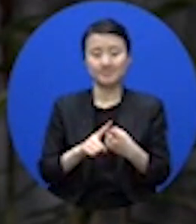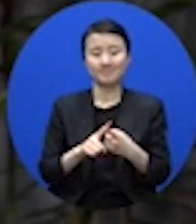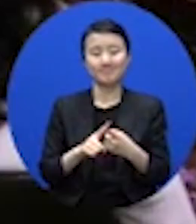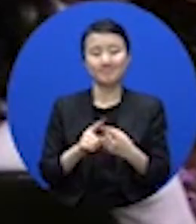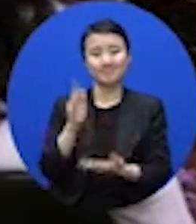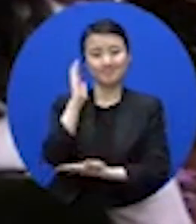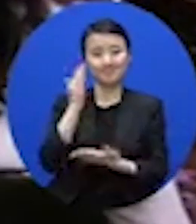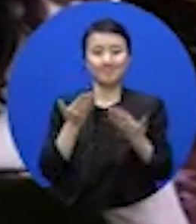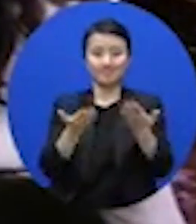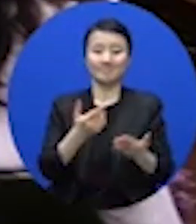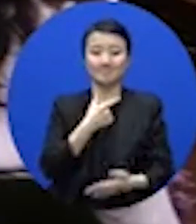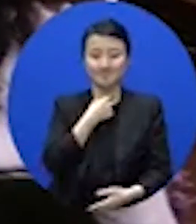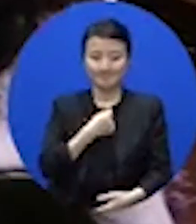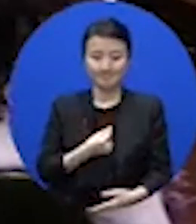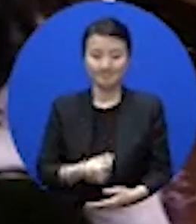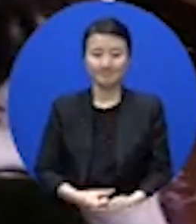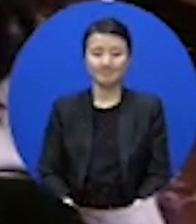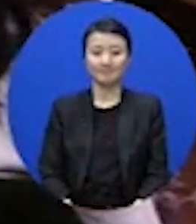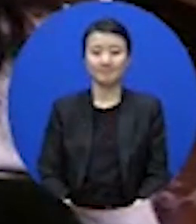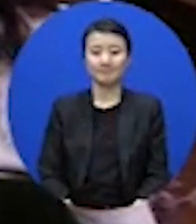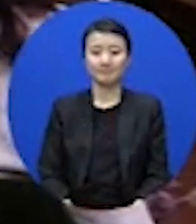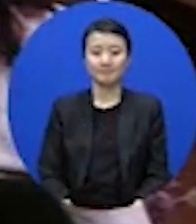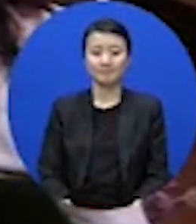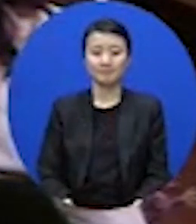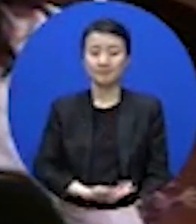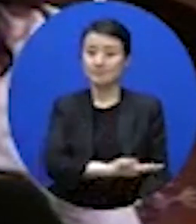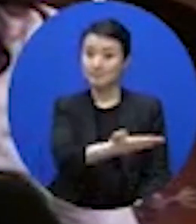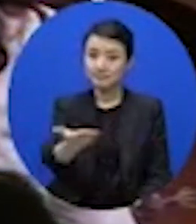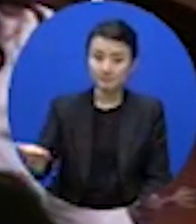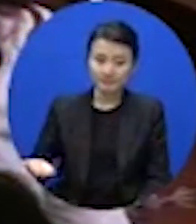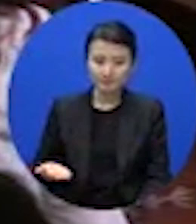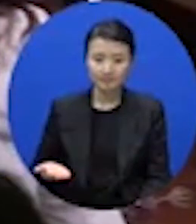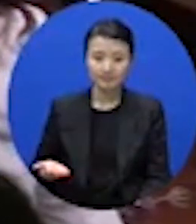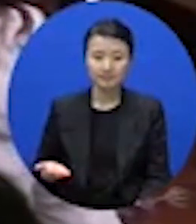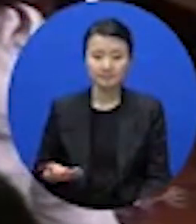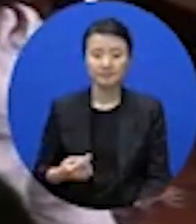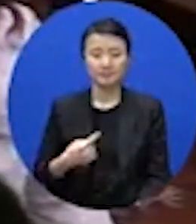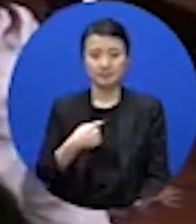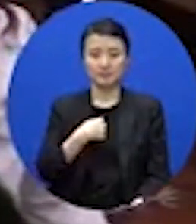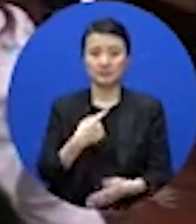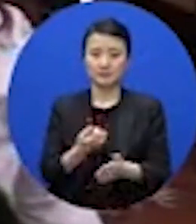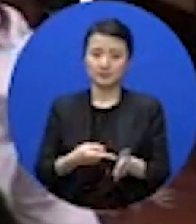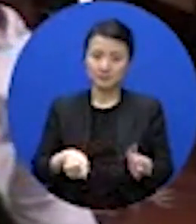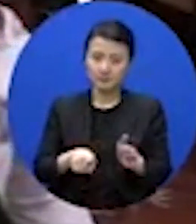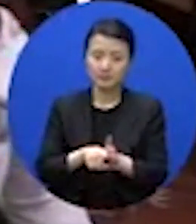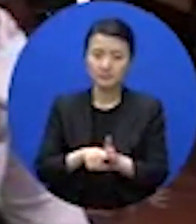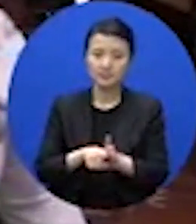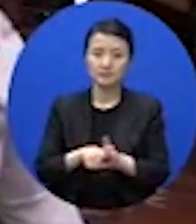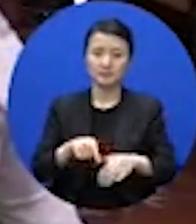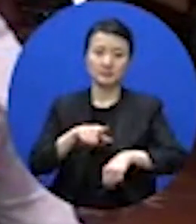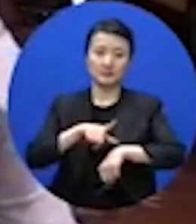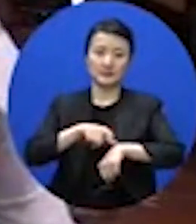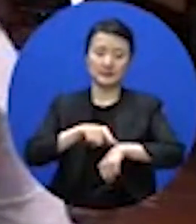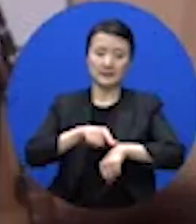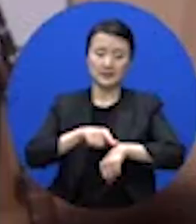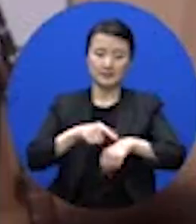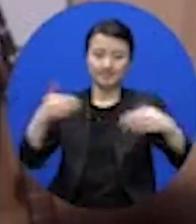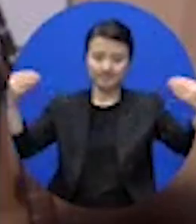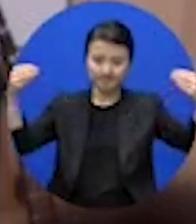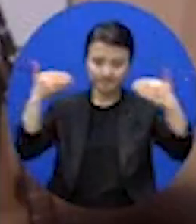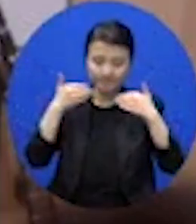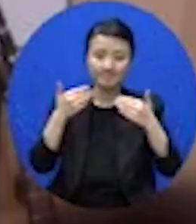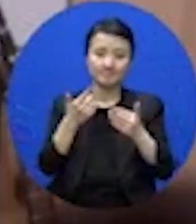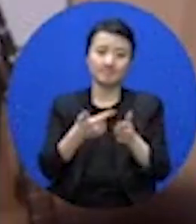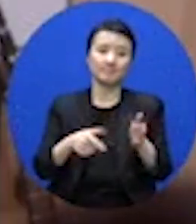합니다. 이 시간에 여러분들이 온전히 이제 나를 위한 그런 시간이 될 수 있도록